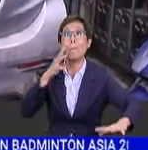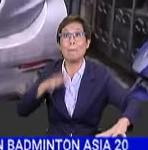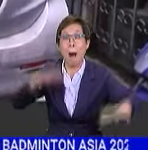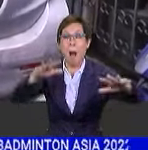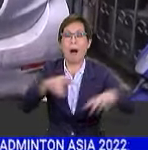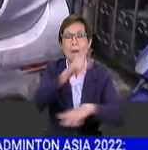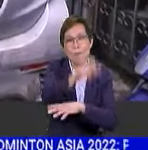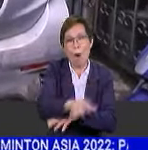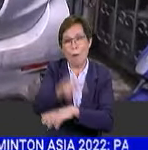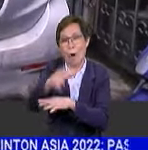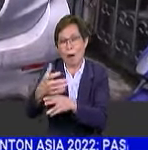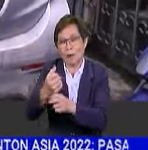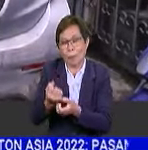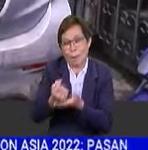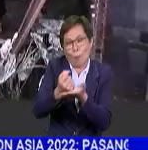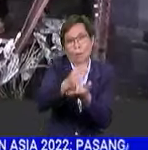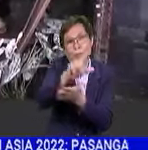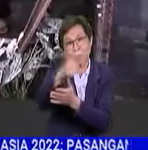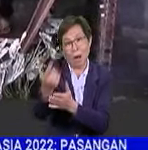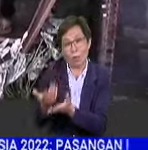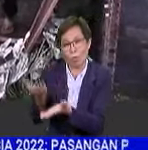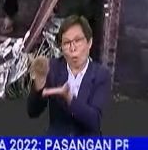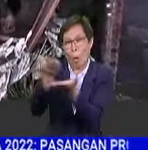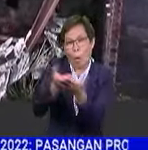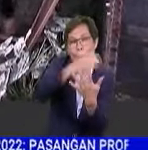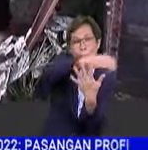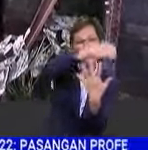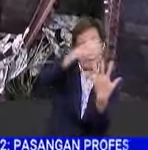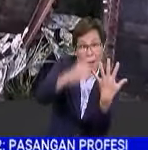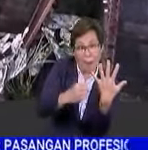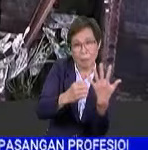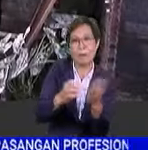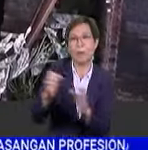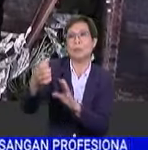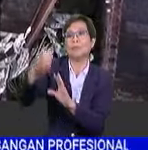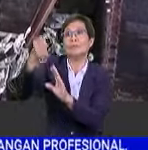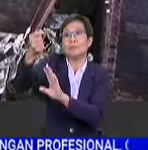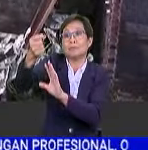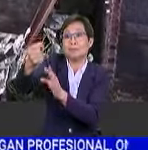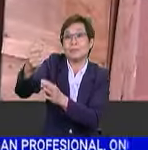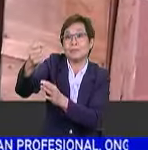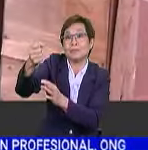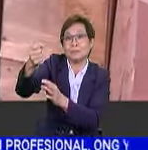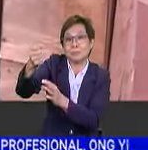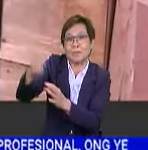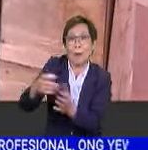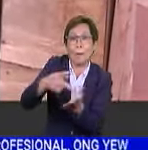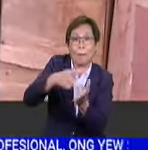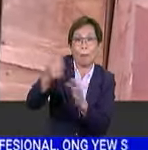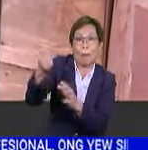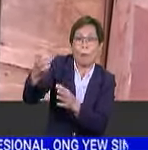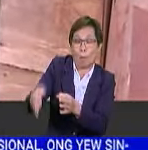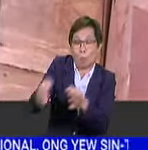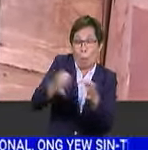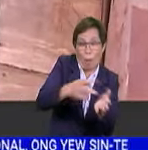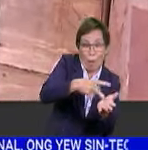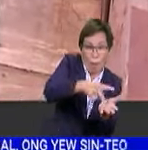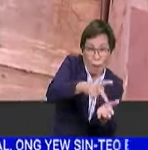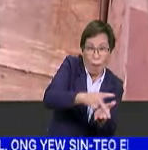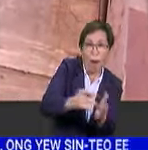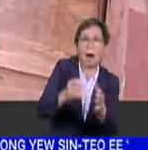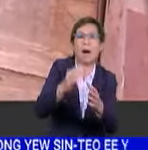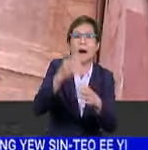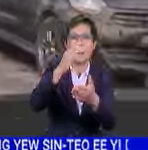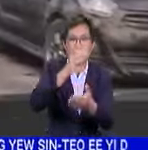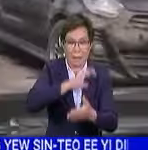Pelanggan juga boleh mendapatkan bantuan lain ditawarkan BSN termasuk penangguhan ansuran bulanan pembiayaan bagi pelanggan individu